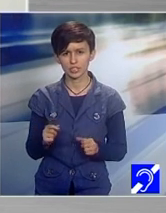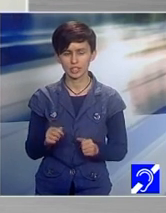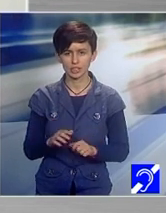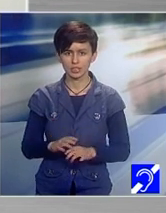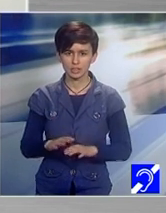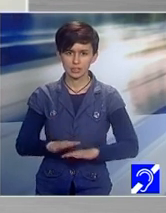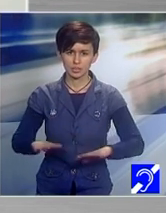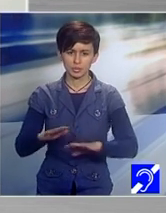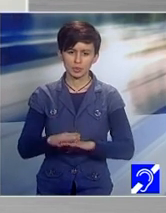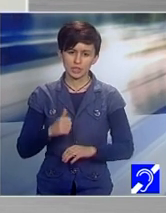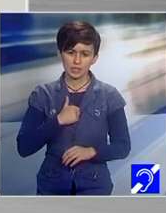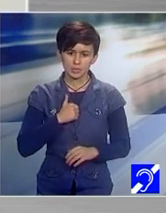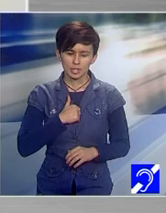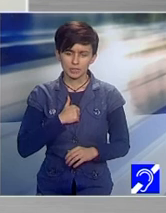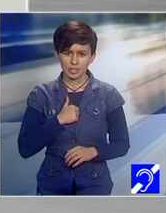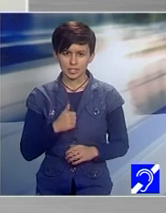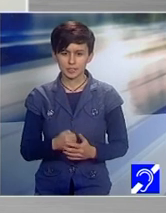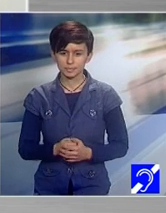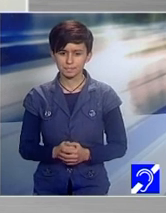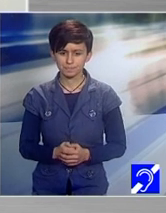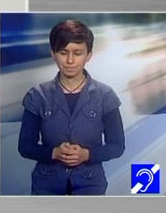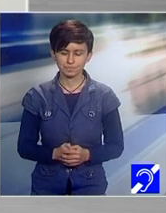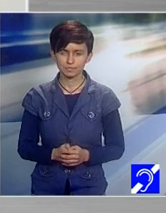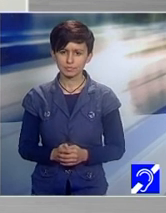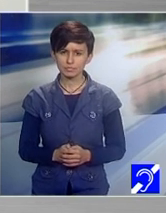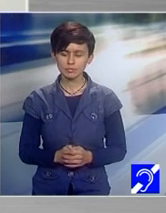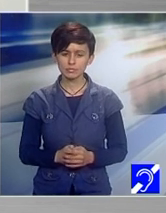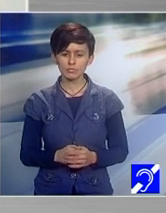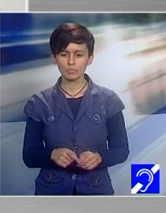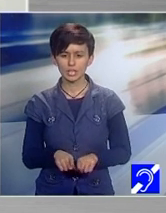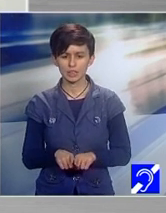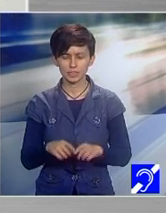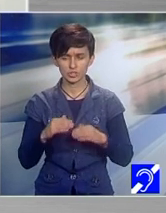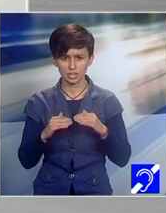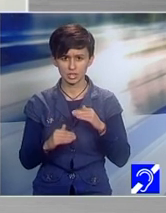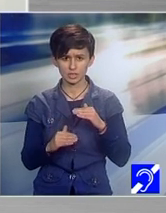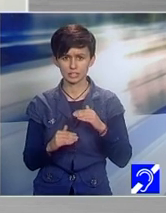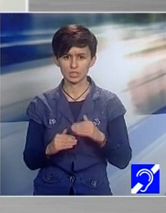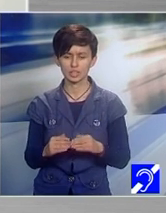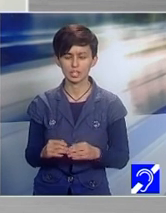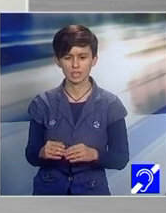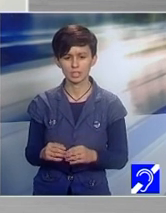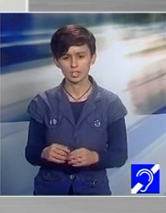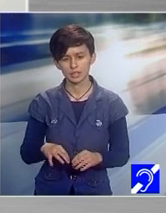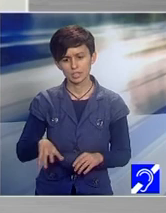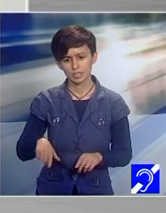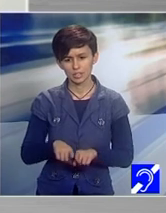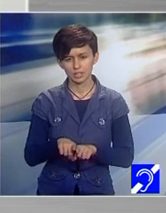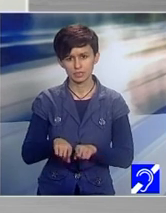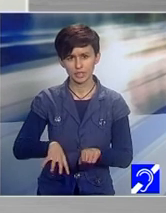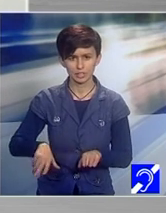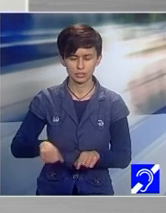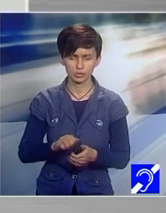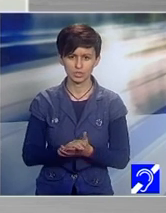publice și, implicit, la diminuarea fenomenului infracțional. Din aceste considerente, colaborarea dintre